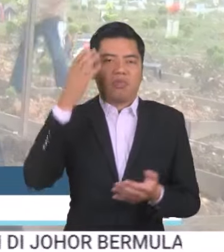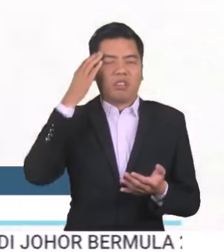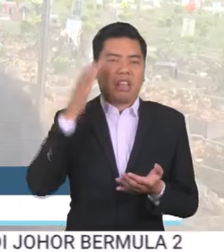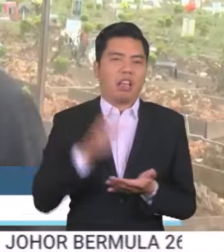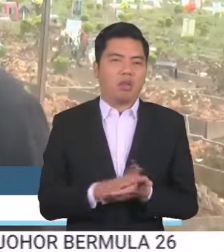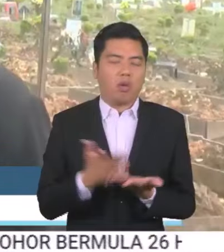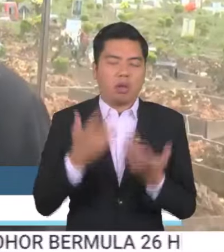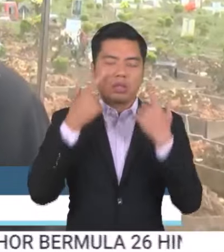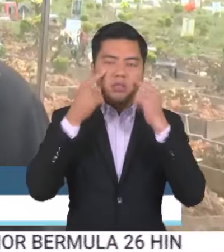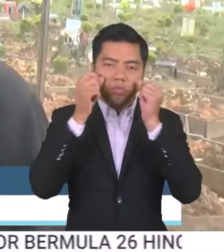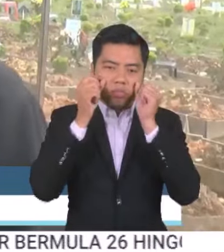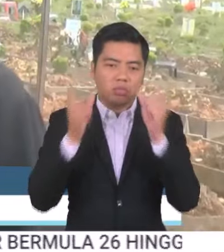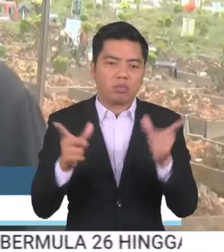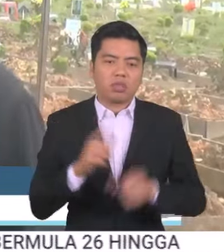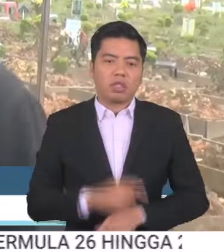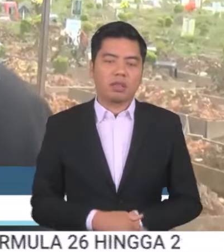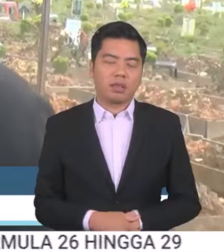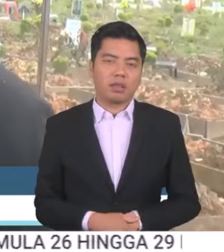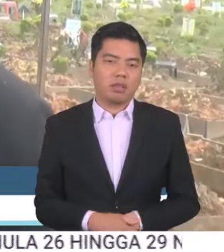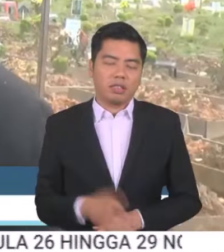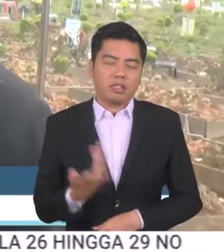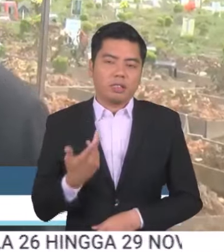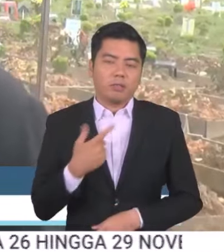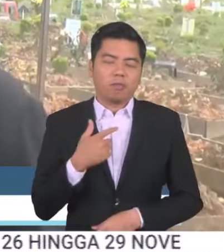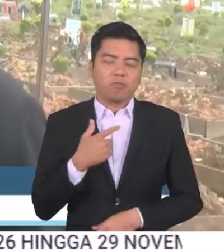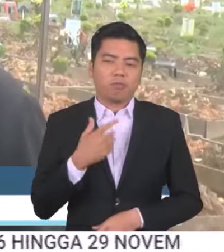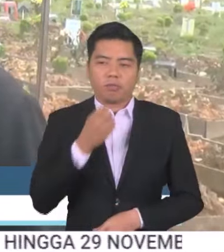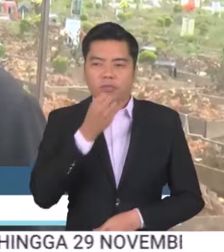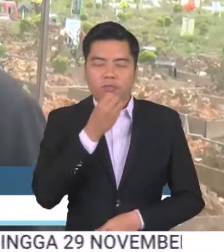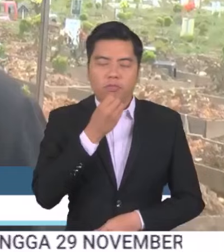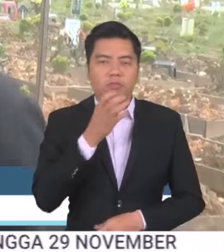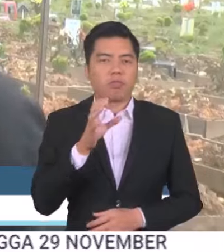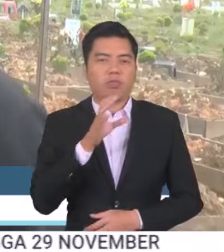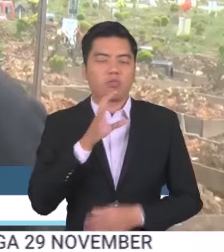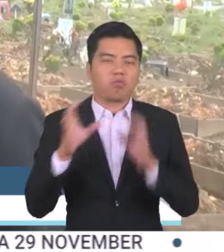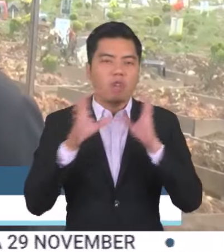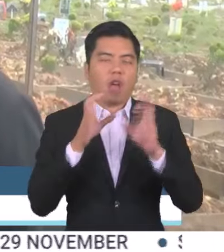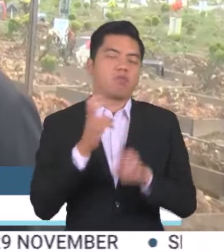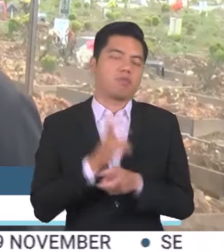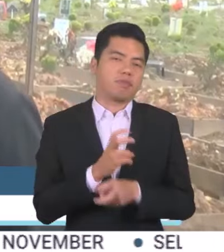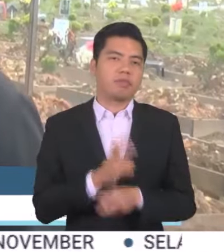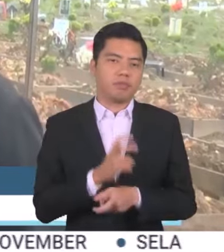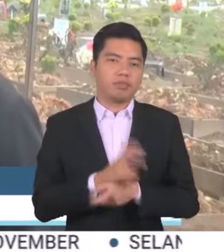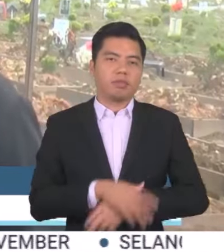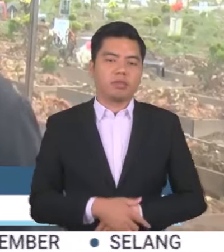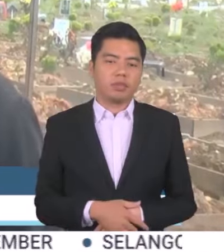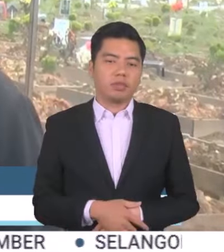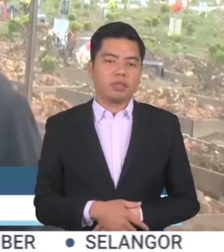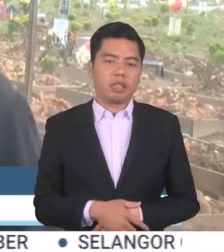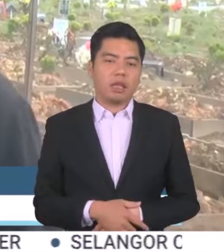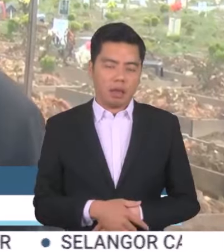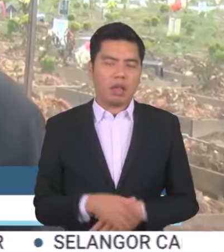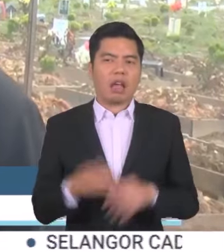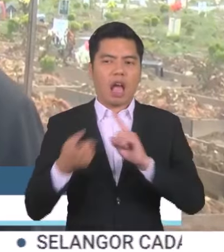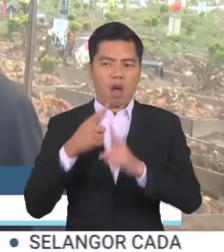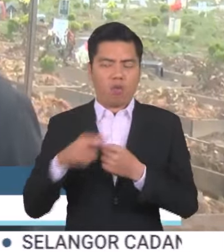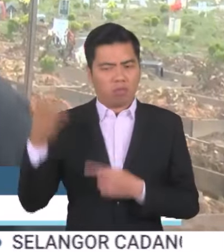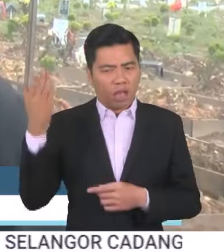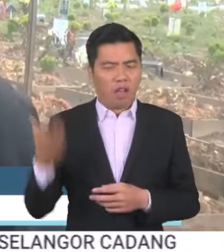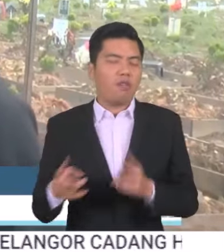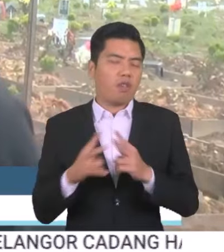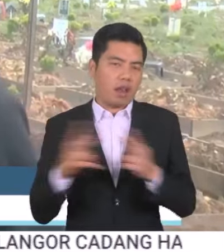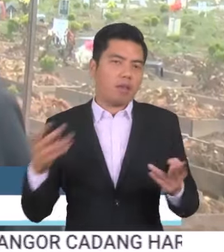kan. Tak tahu nak cakap apa lah. Sebagai anak kan. Tak tahu nak cakap macam mana. Dia orang yang terlalu baik lah. Terlalu